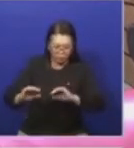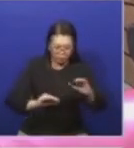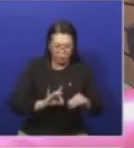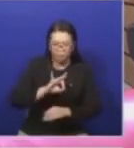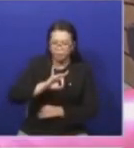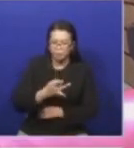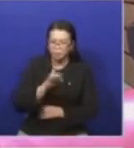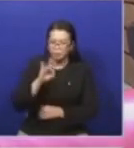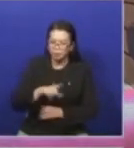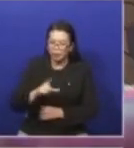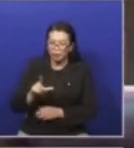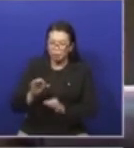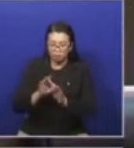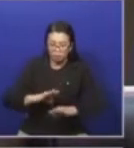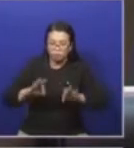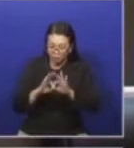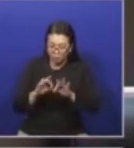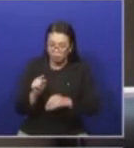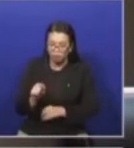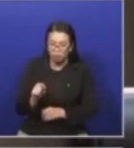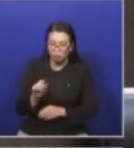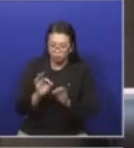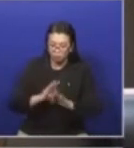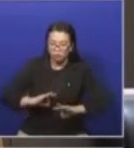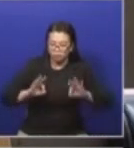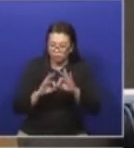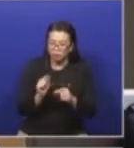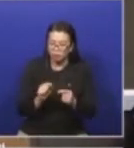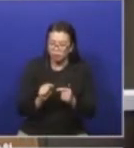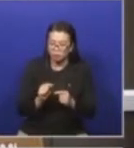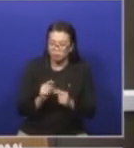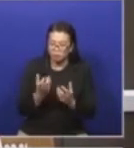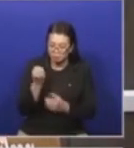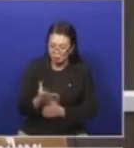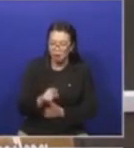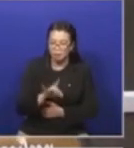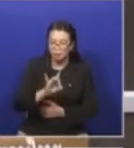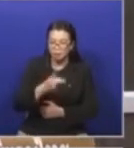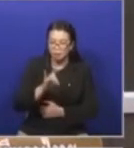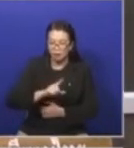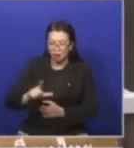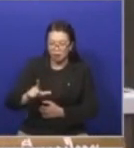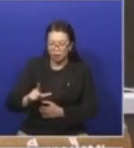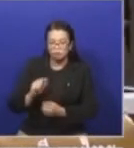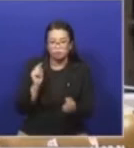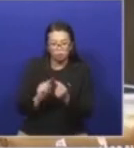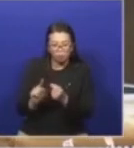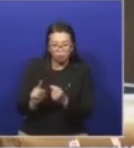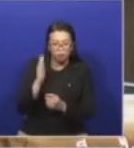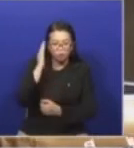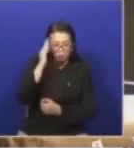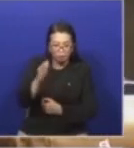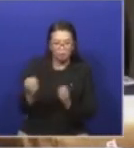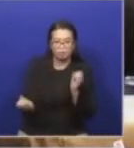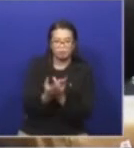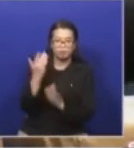ามว่าความจำเป็นมีไหมมีครับส่วนหนึ่งนั่นก็คือการช่วยเหลือพี่น้องประชาชนในภาวะภัยพิบัติต่